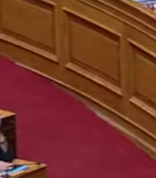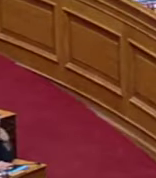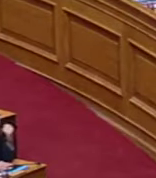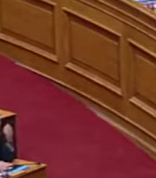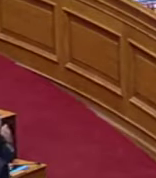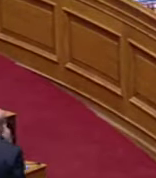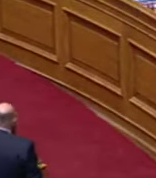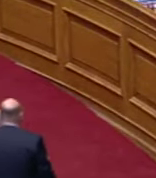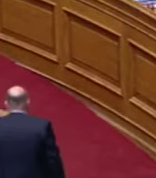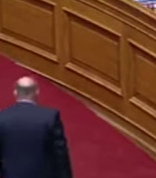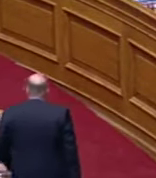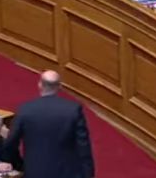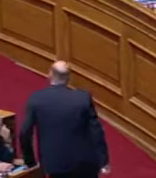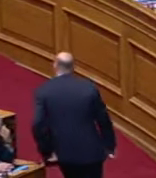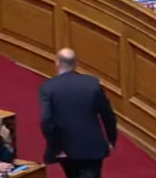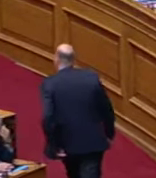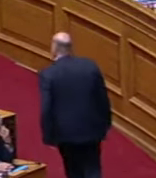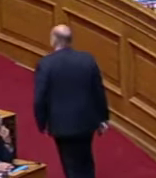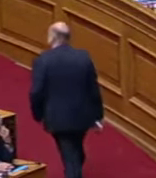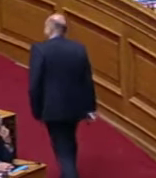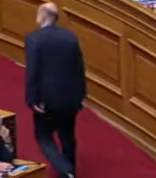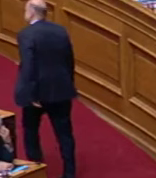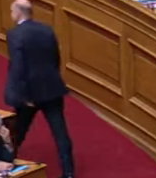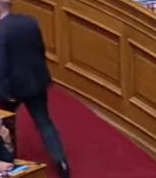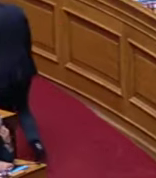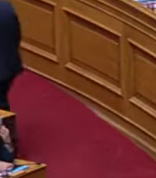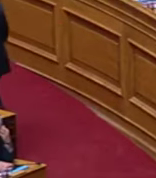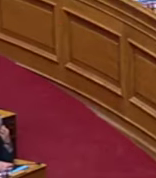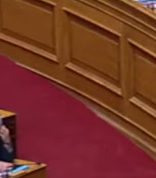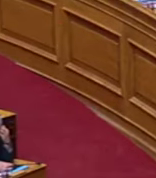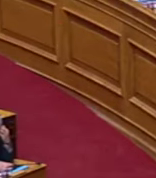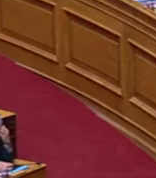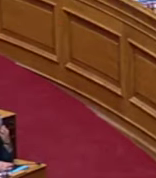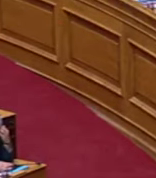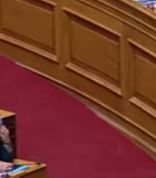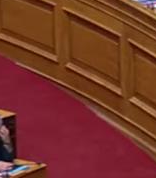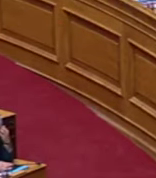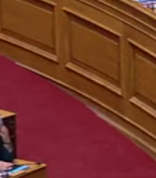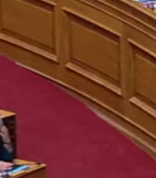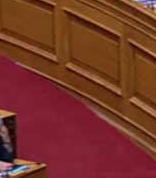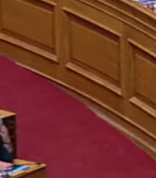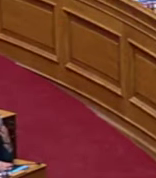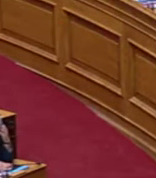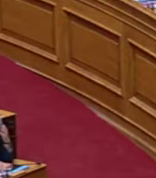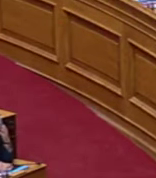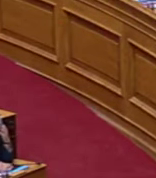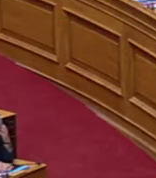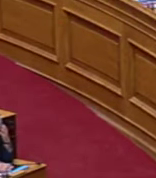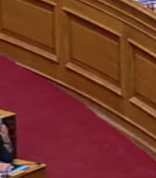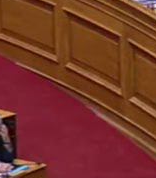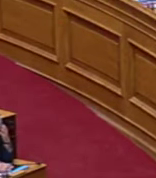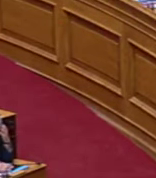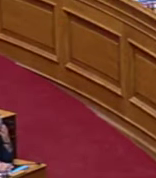Ευχαριστούμε τον κύριο Πάνο Καμένο, αρχηγό των Ανεξάρτητων Ελλήνων. Προχωρούμε στον κατάλογο